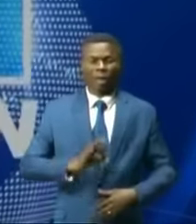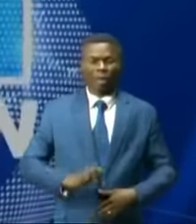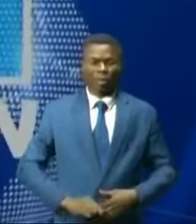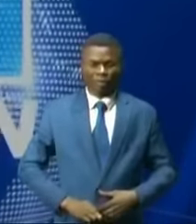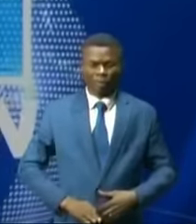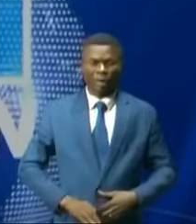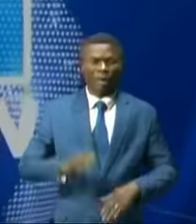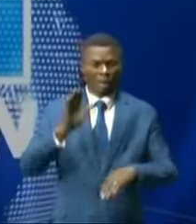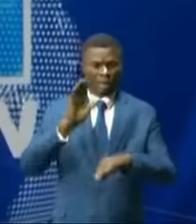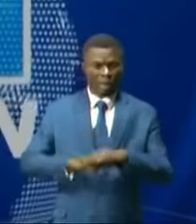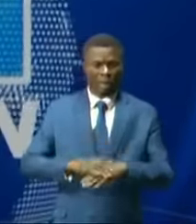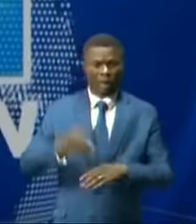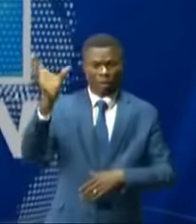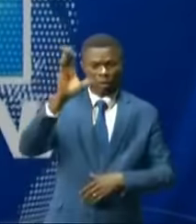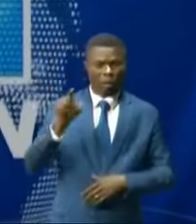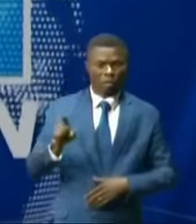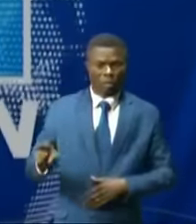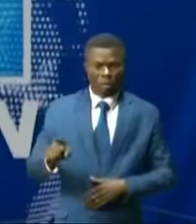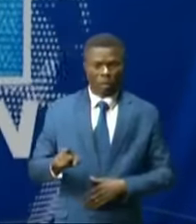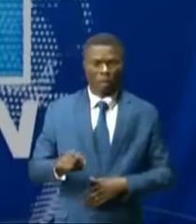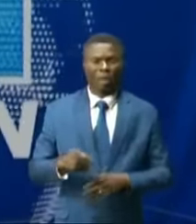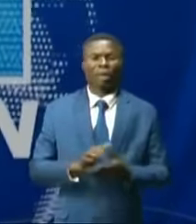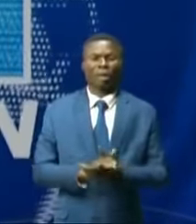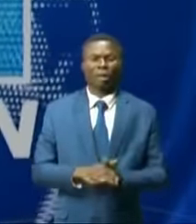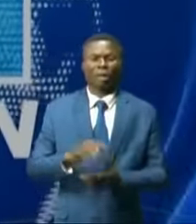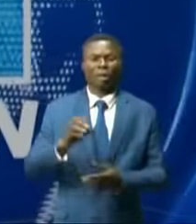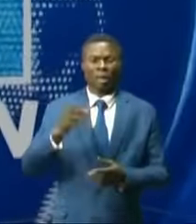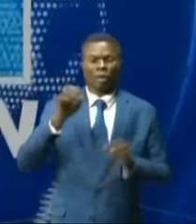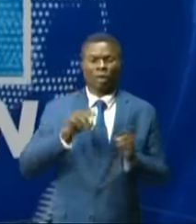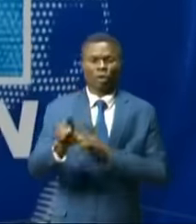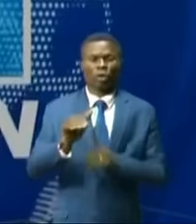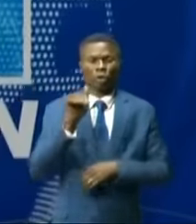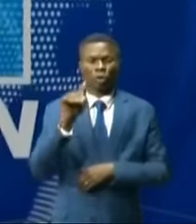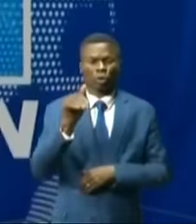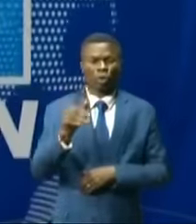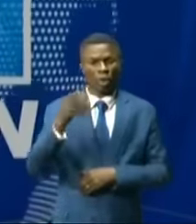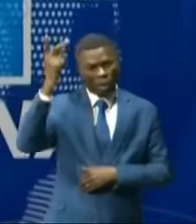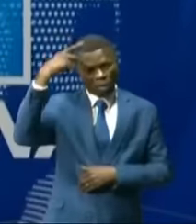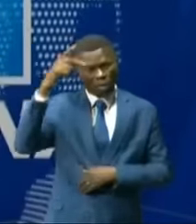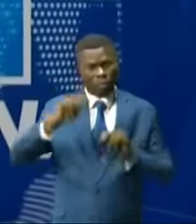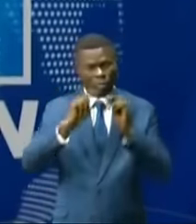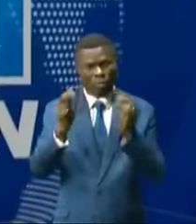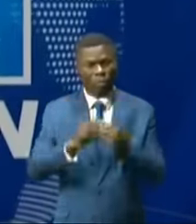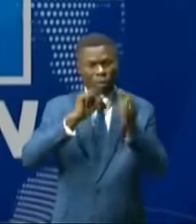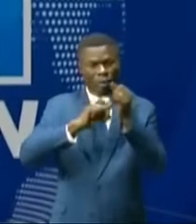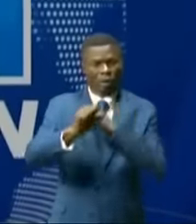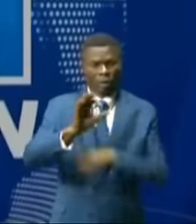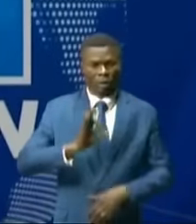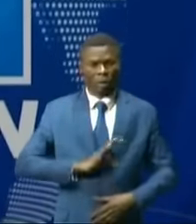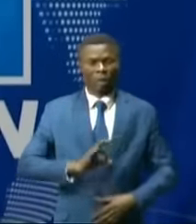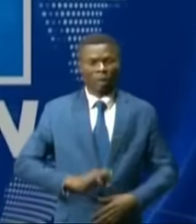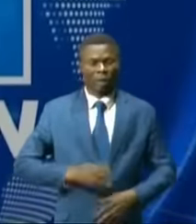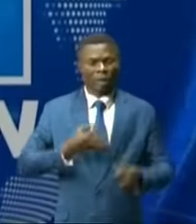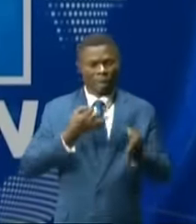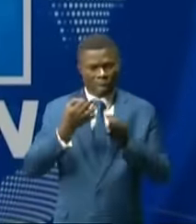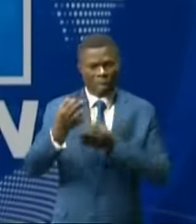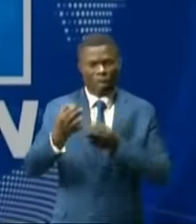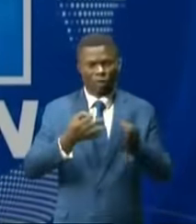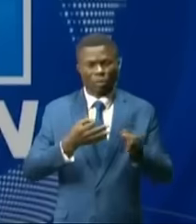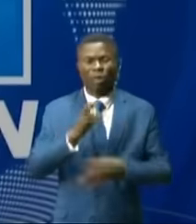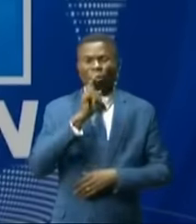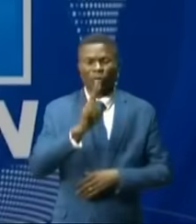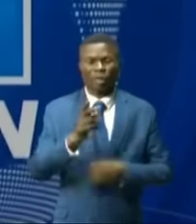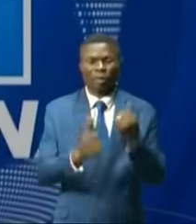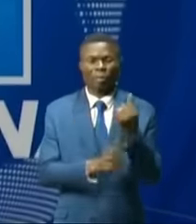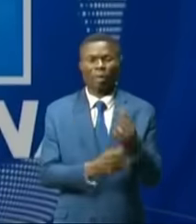sacrée au stade Kitemoko, Daniel Moukoko Samba, directeur politique de l'équipe de campagne de Félix Antoine Tshisekedi, confirme